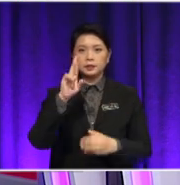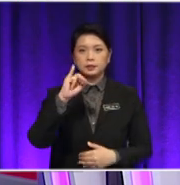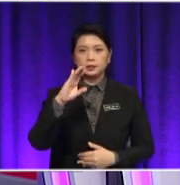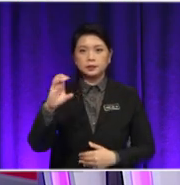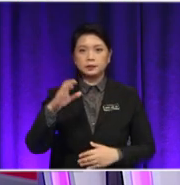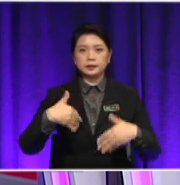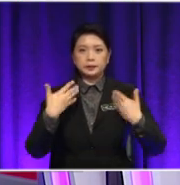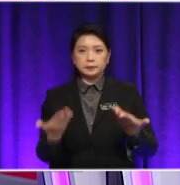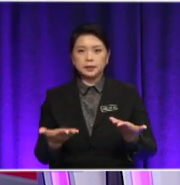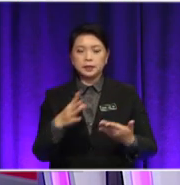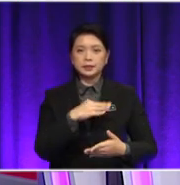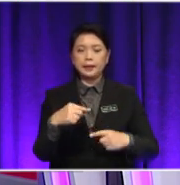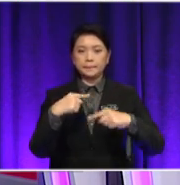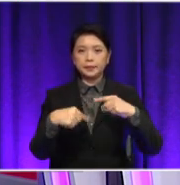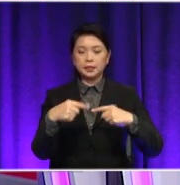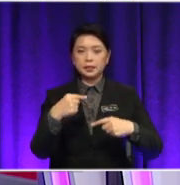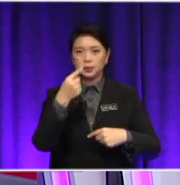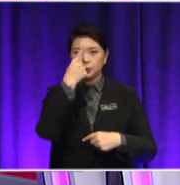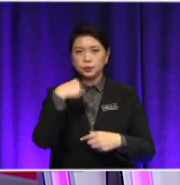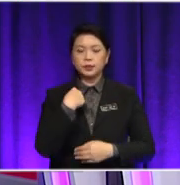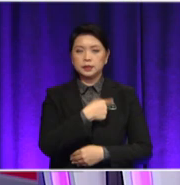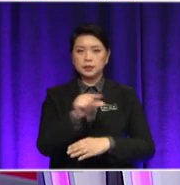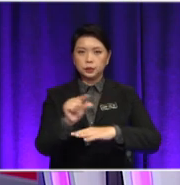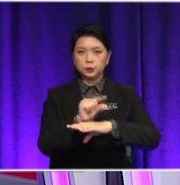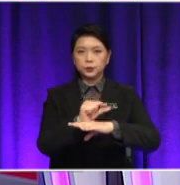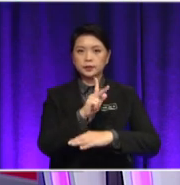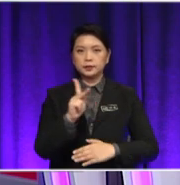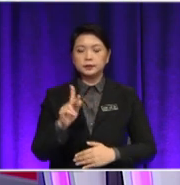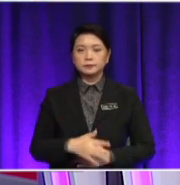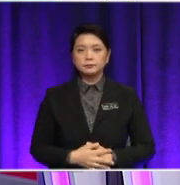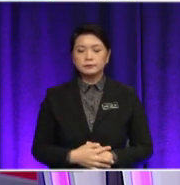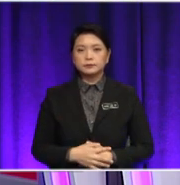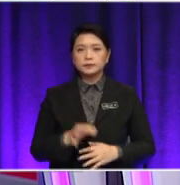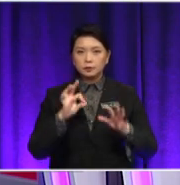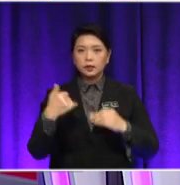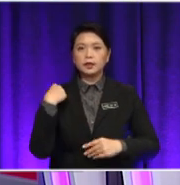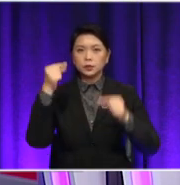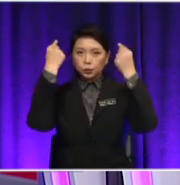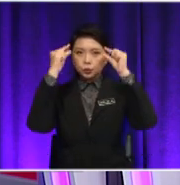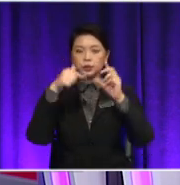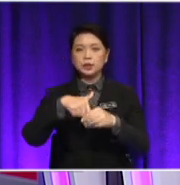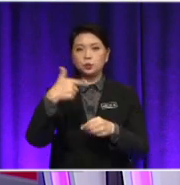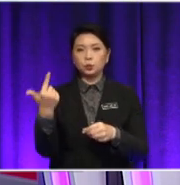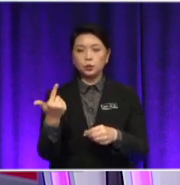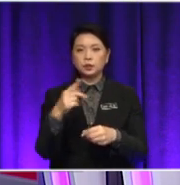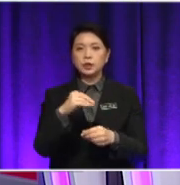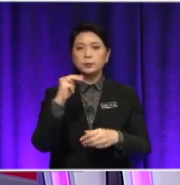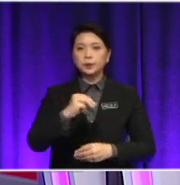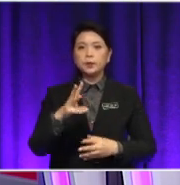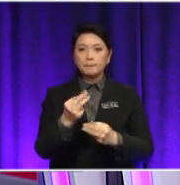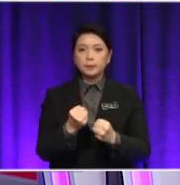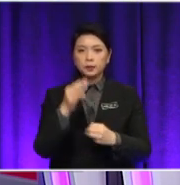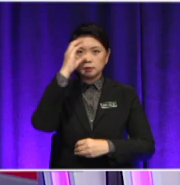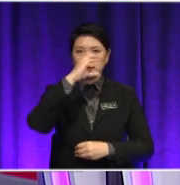macam mana dan bila untuk kita gunakan. Baik, kalau ada guru-guru di luar sana maupun murid-murid nak buat bahan